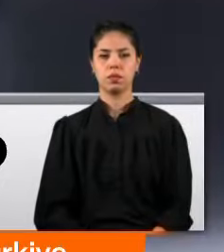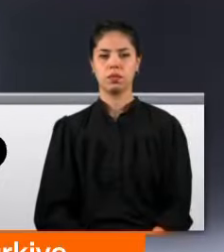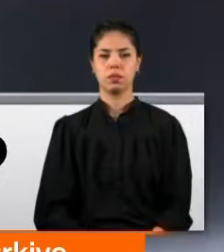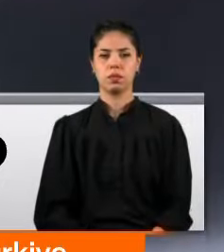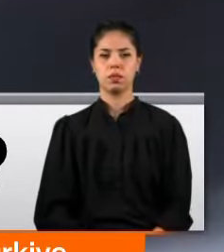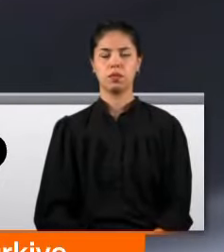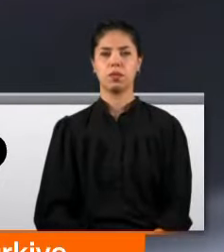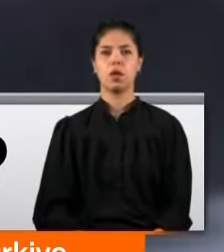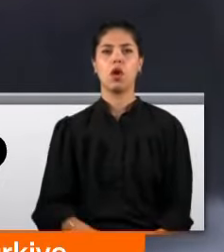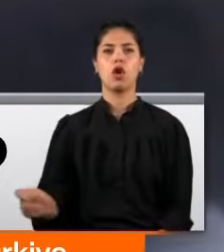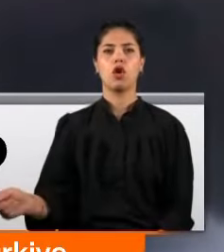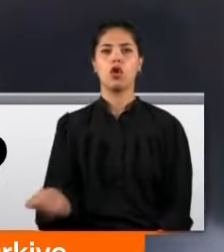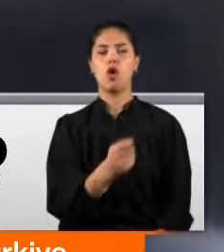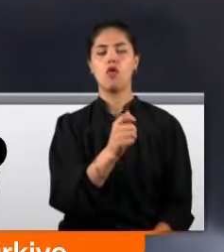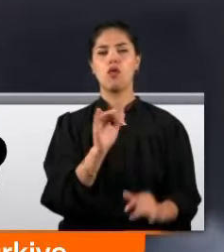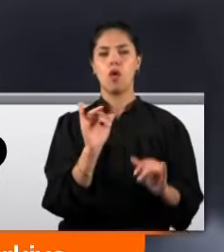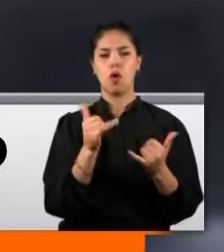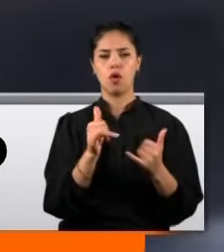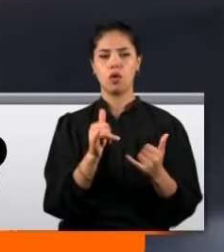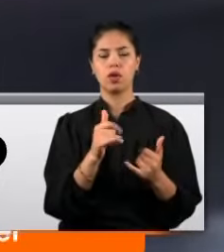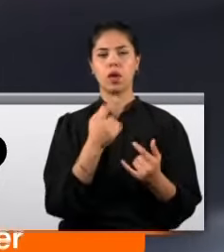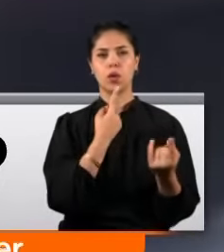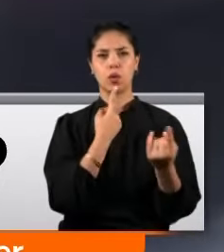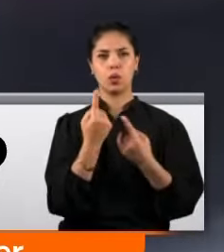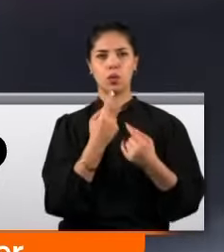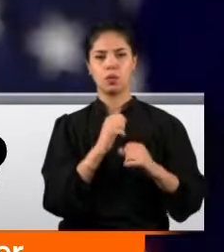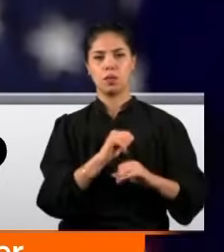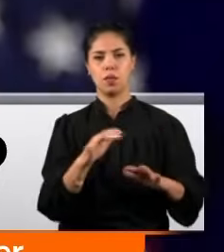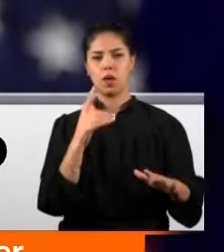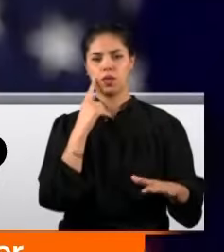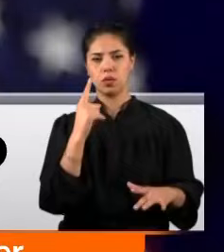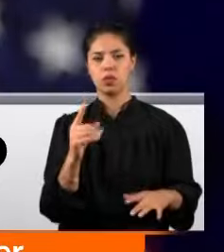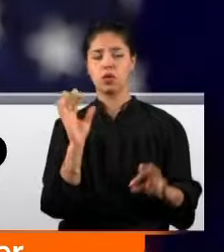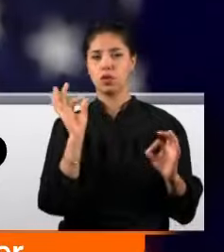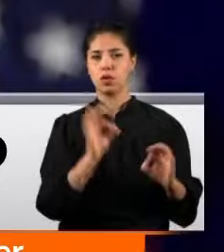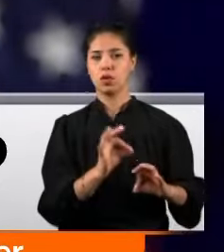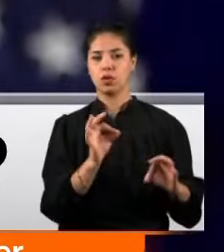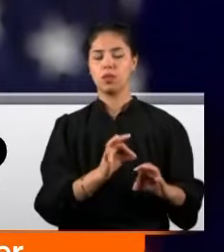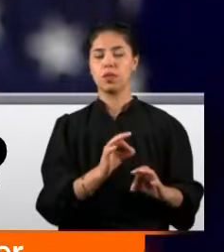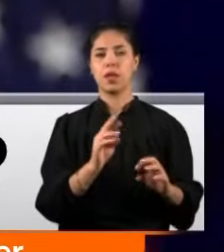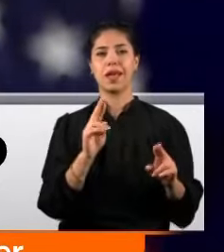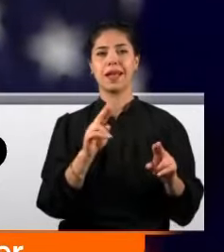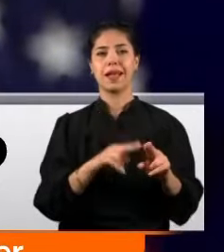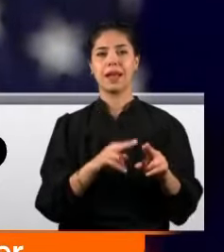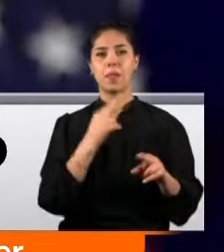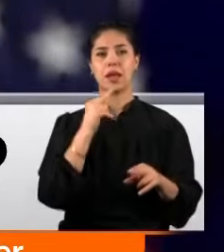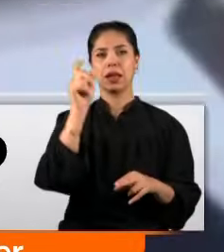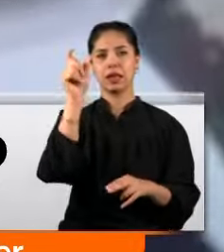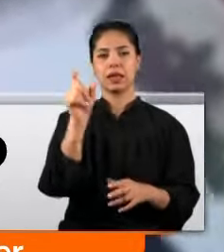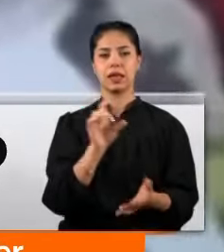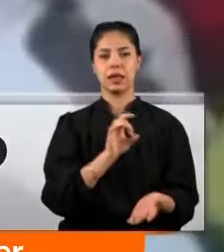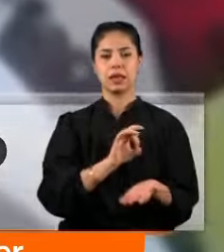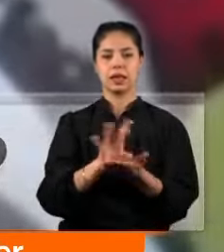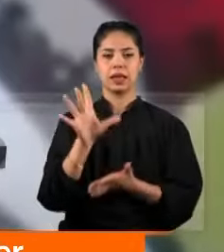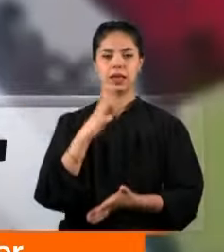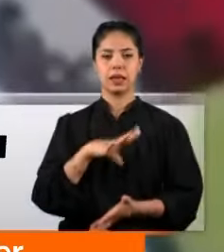Golf oynarken sızdırıldığı iddia edilen konuşmasına göre gözü şimdiden alternatif aday Kamala Harris'te.